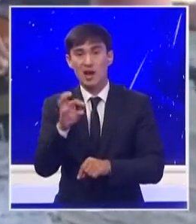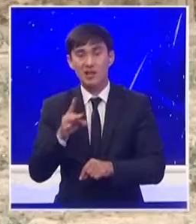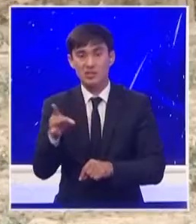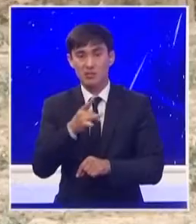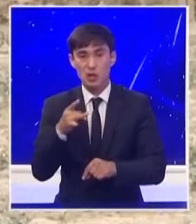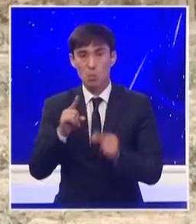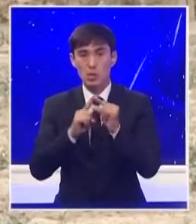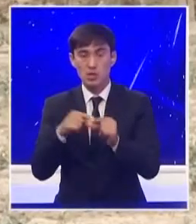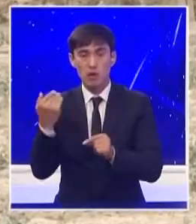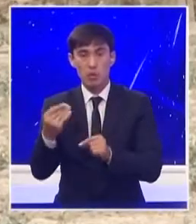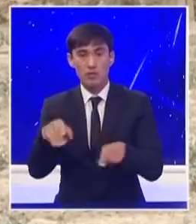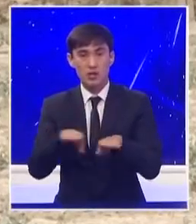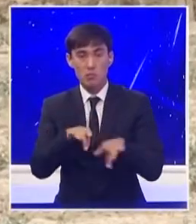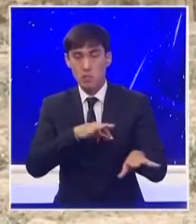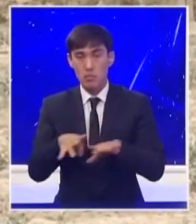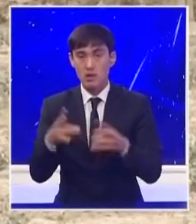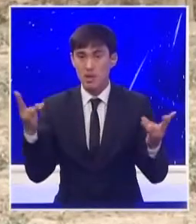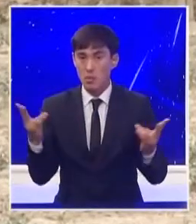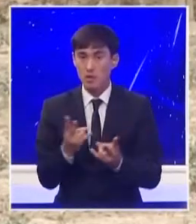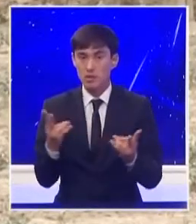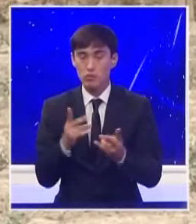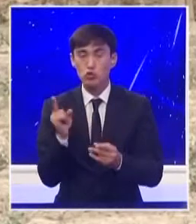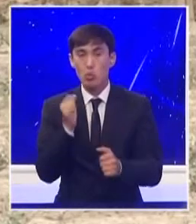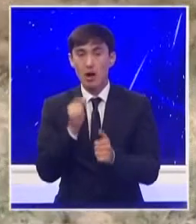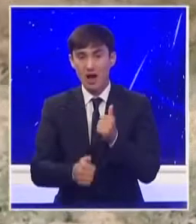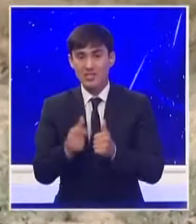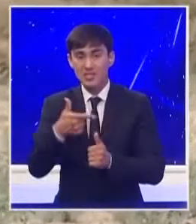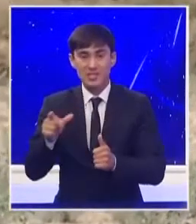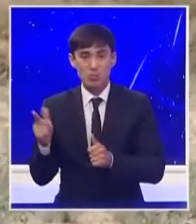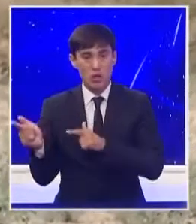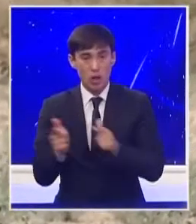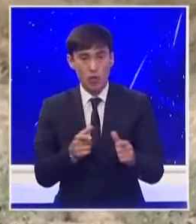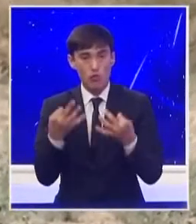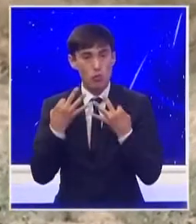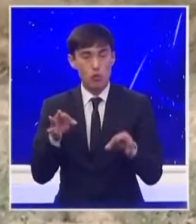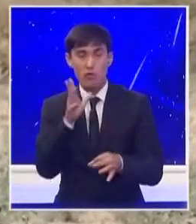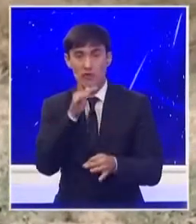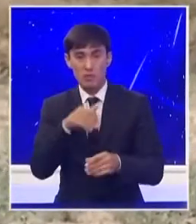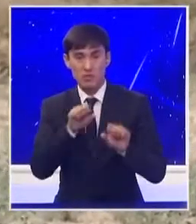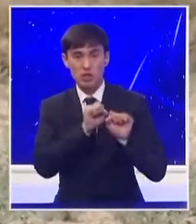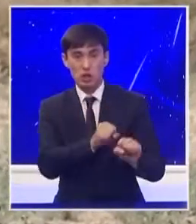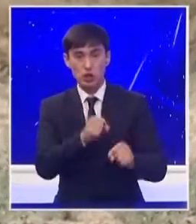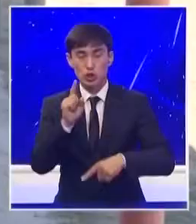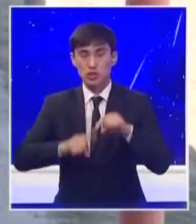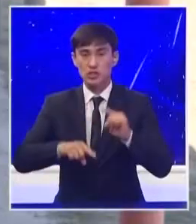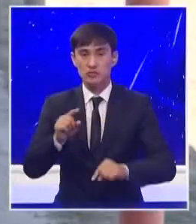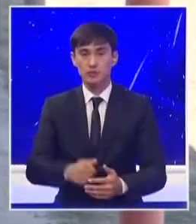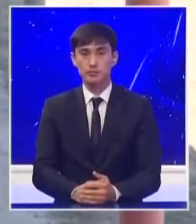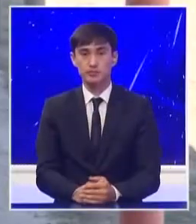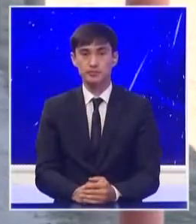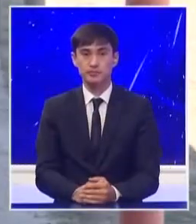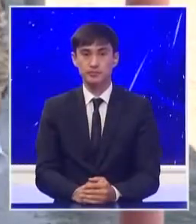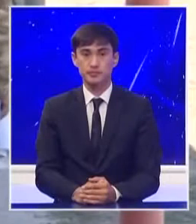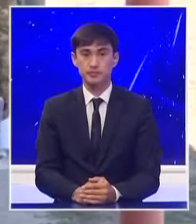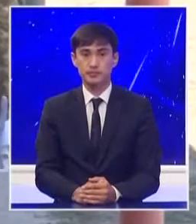района. По словам мужчины, такие мероприятия необходимы, чтобы каждый гражданин был готов в любое время встать на защиту